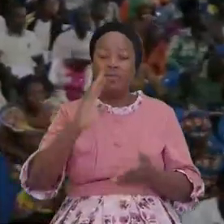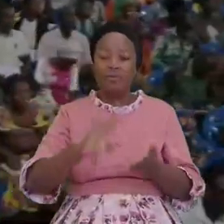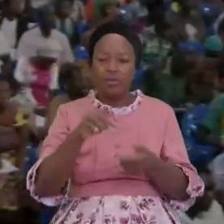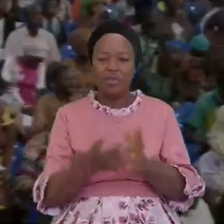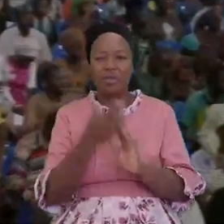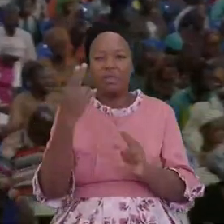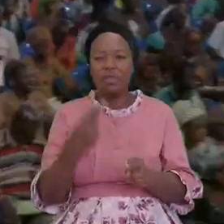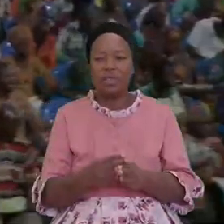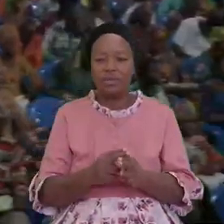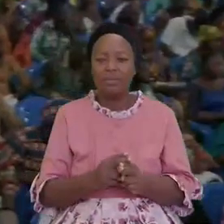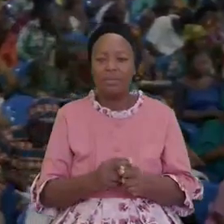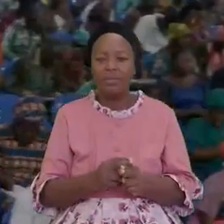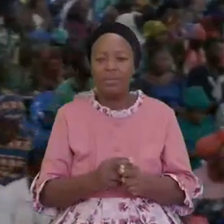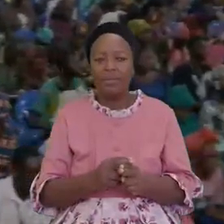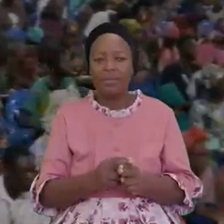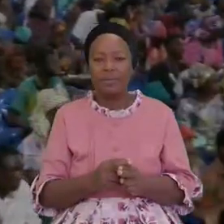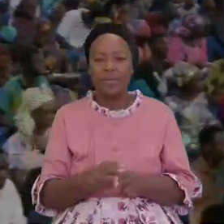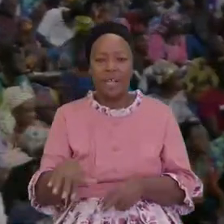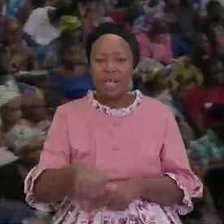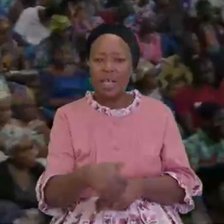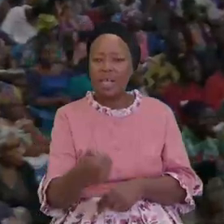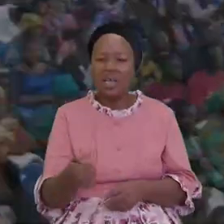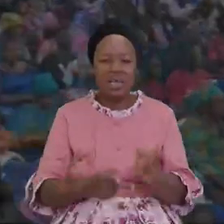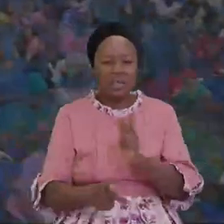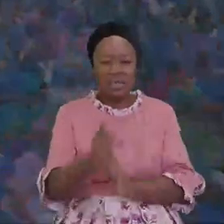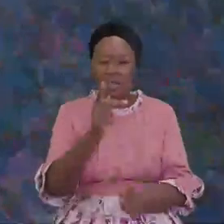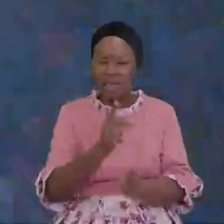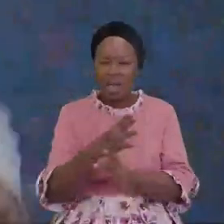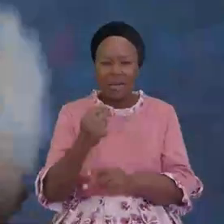Tout ce qui reste du péché sera pardonné de ta vie.